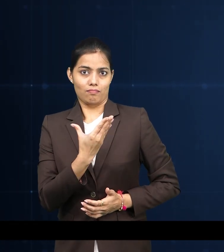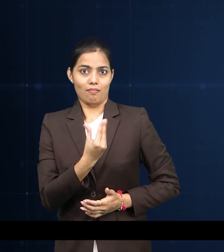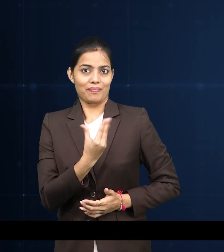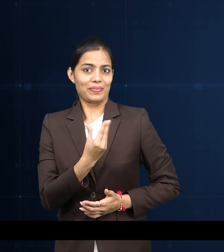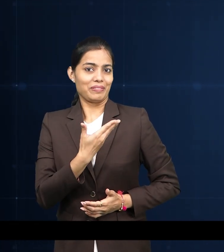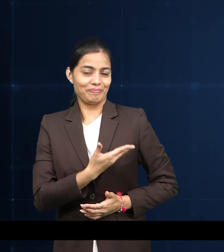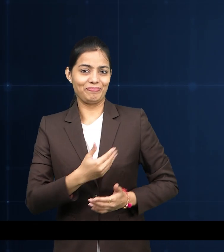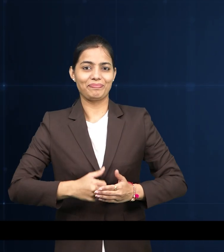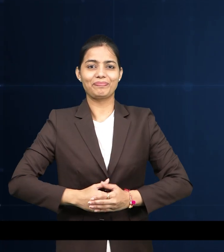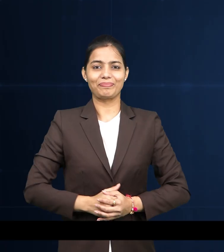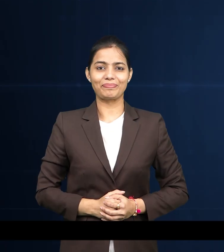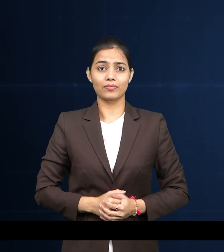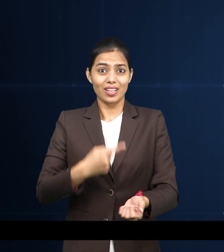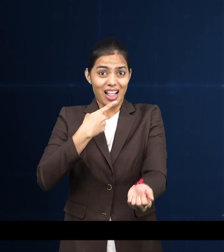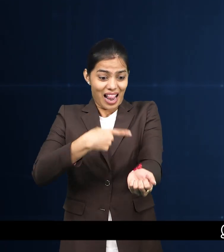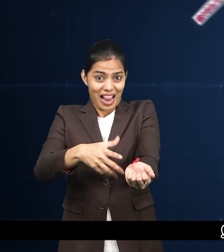இதயம்,